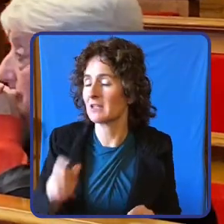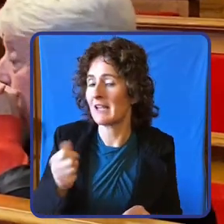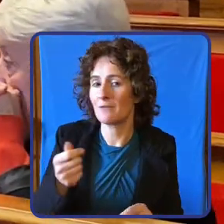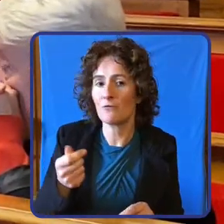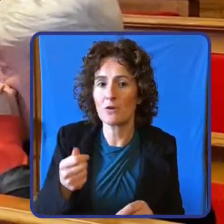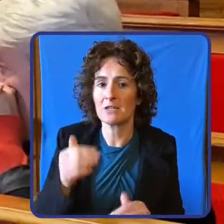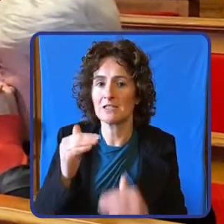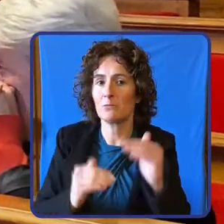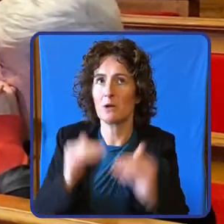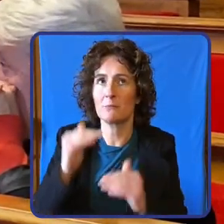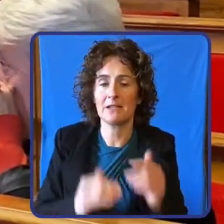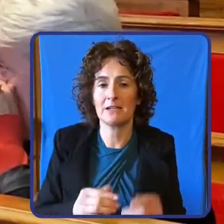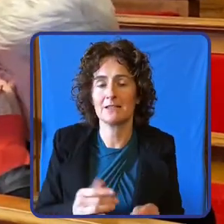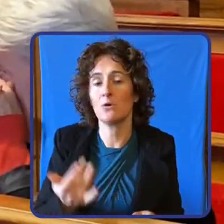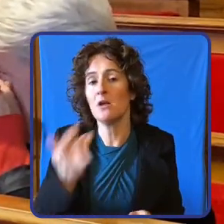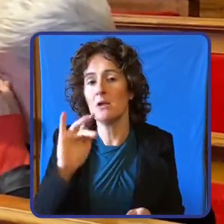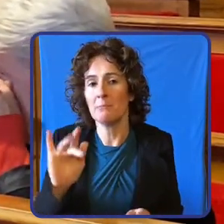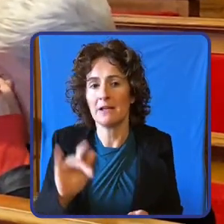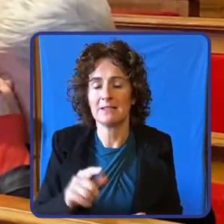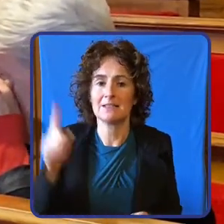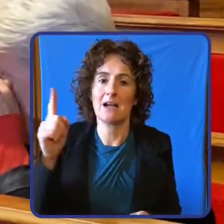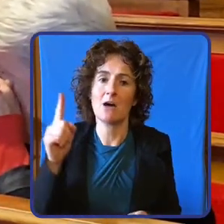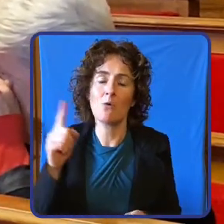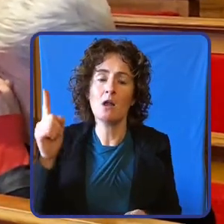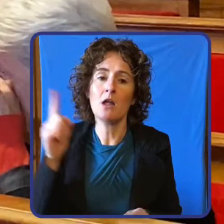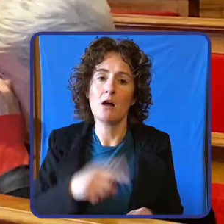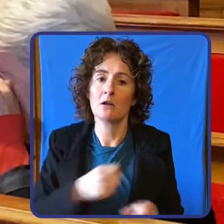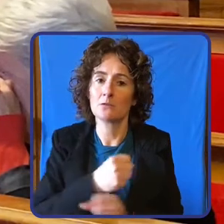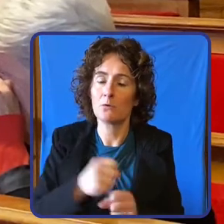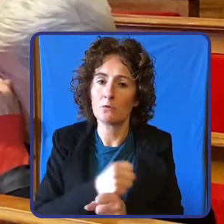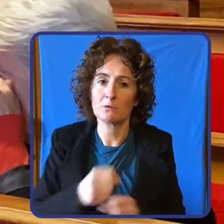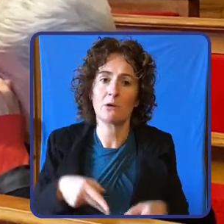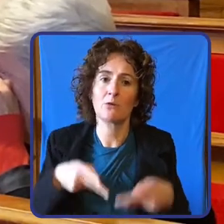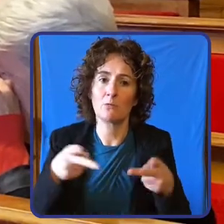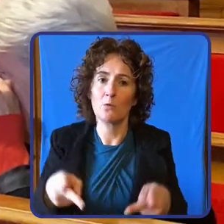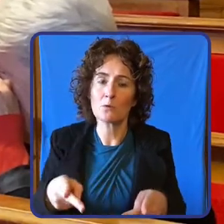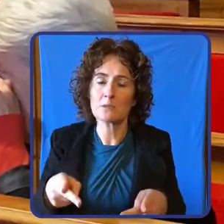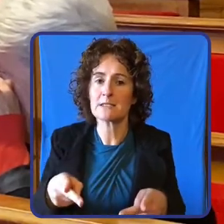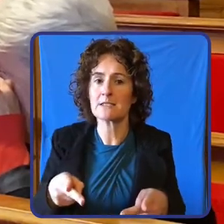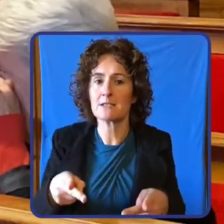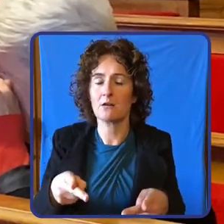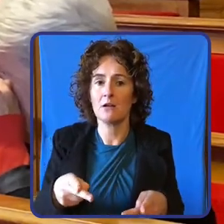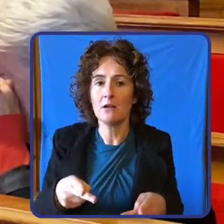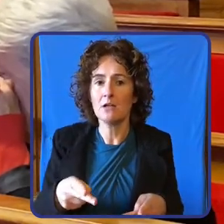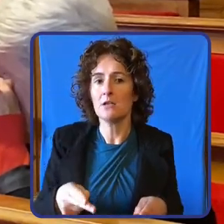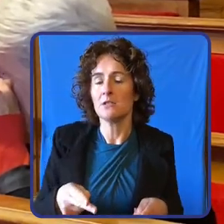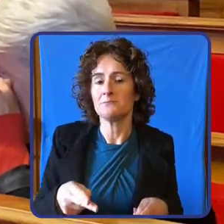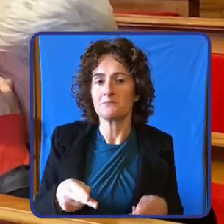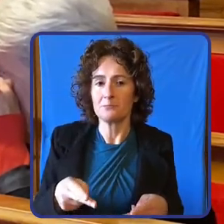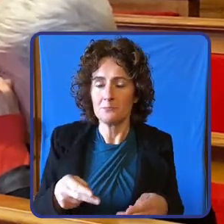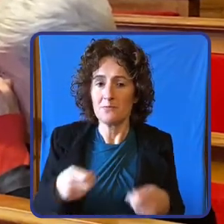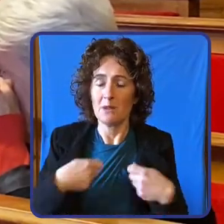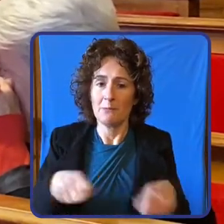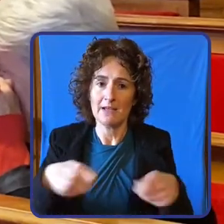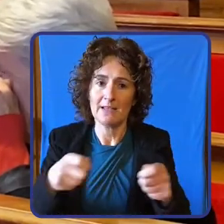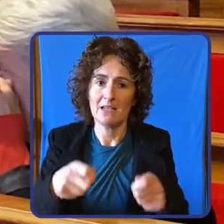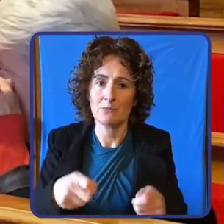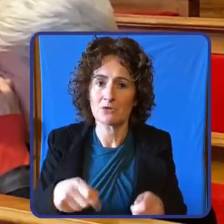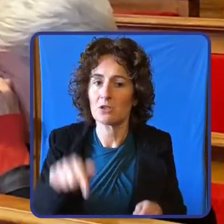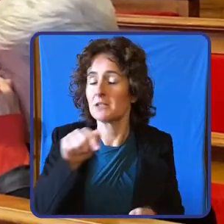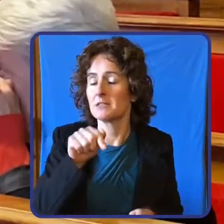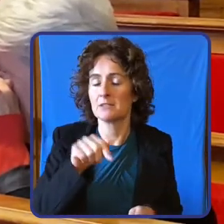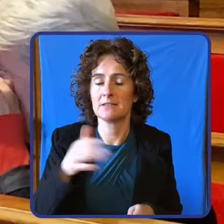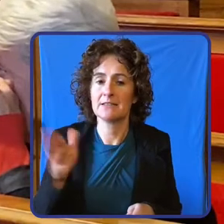például a Tótmalom utcának a hasznossága, hogyha az megépül, hanem valóban abban, hogy egy nem csak arról a körforgalomról veszi